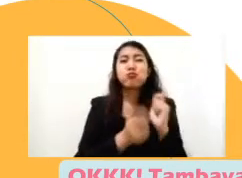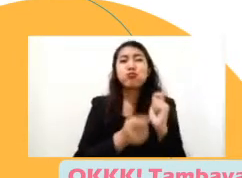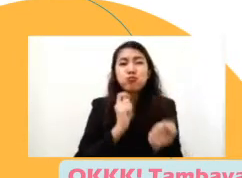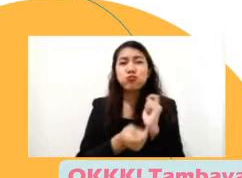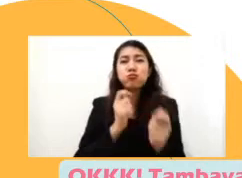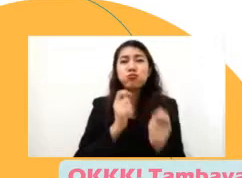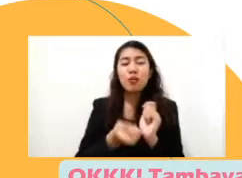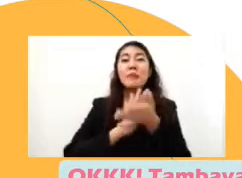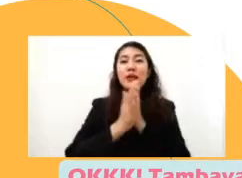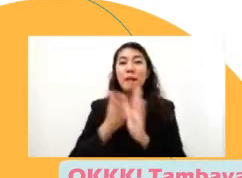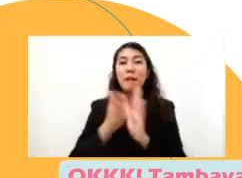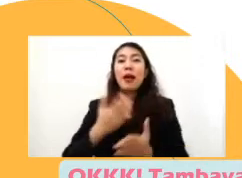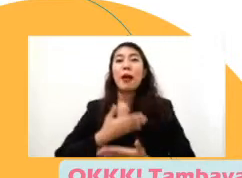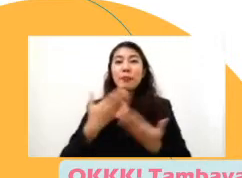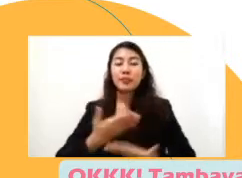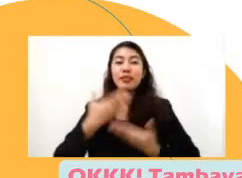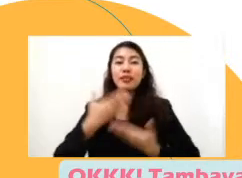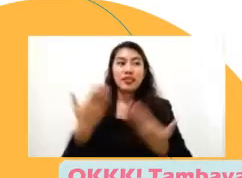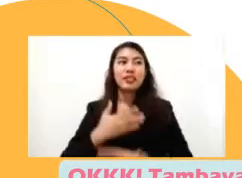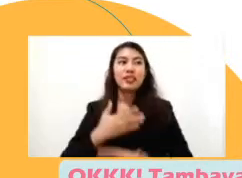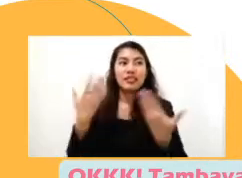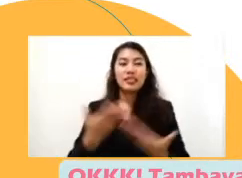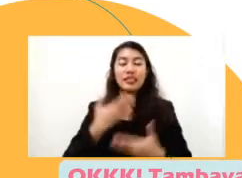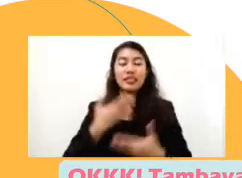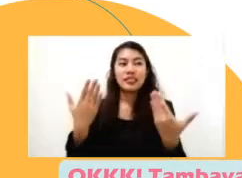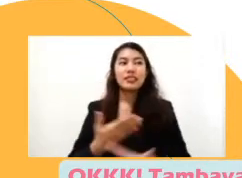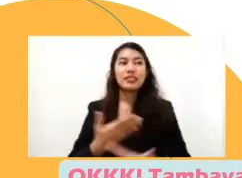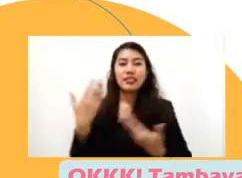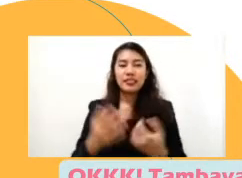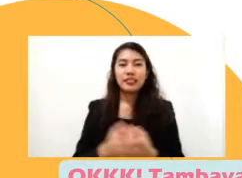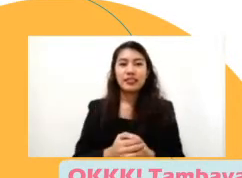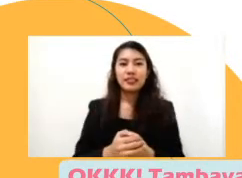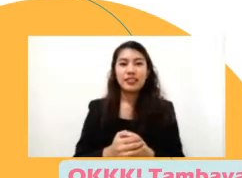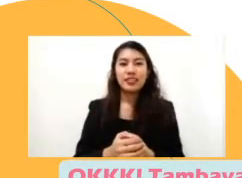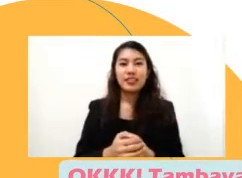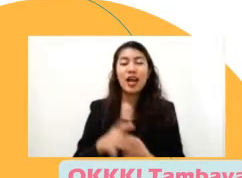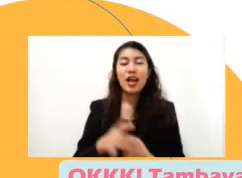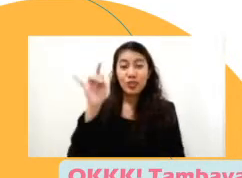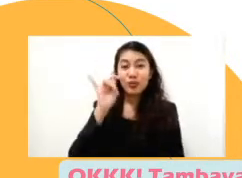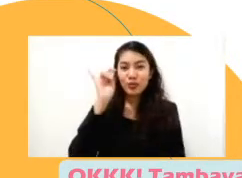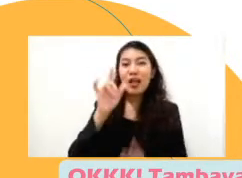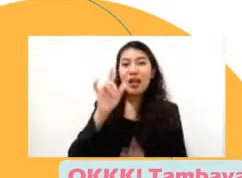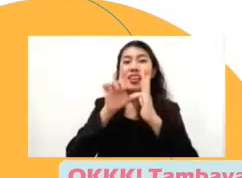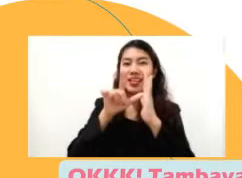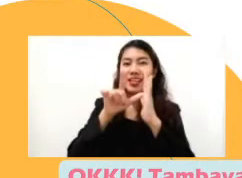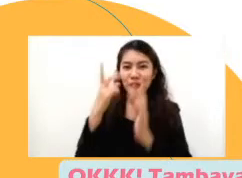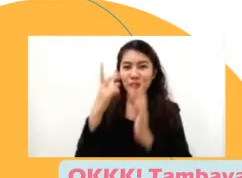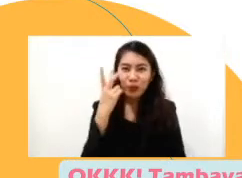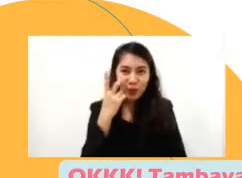sila, rejoice, lumaki din yung music. YouTube natin lahat yun. Okay. Ayun, so,